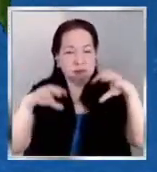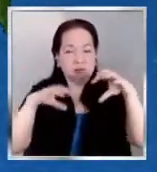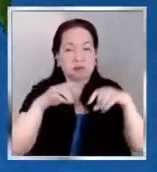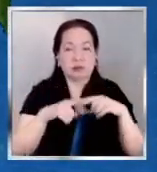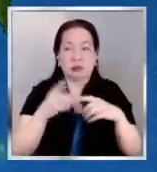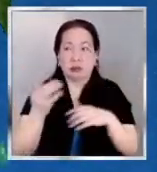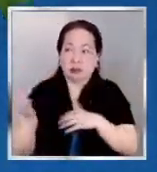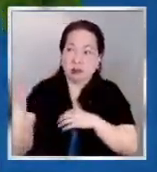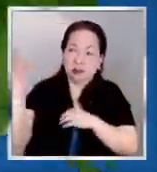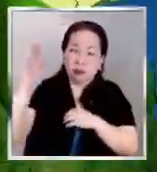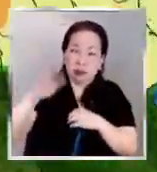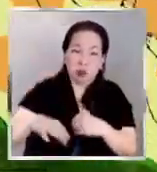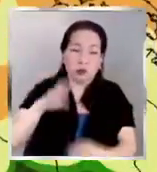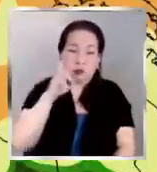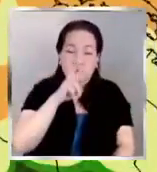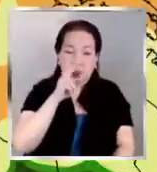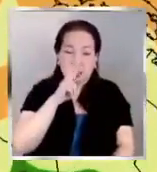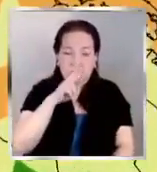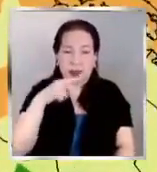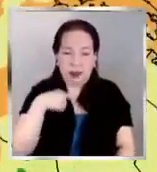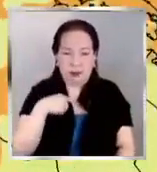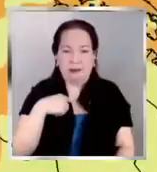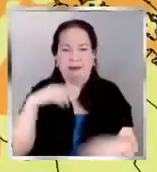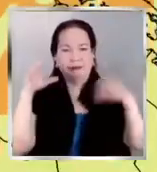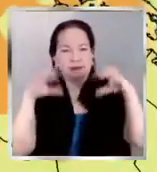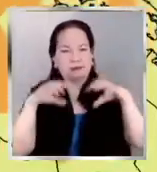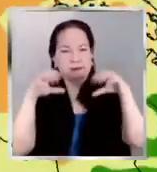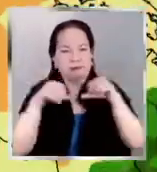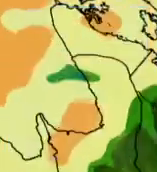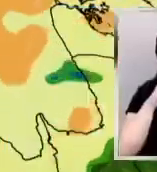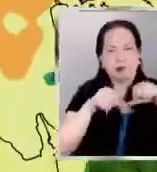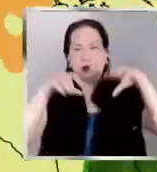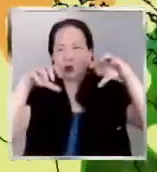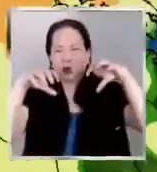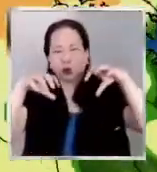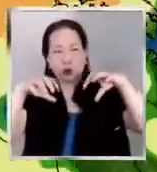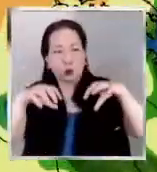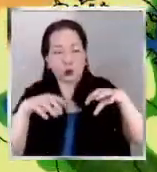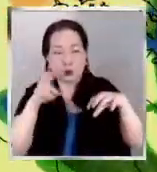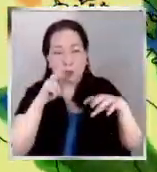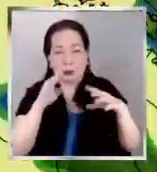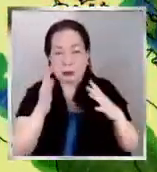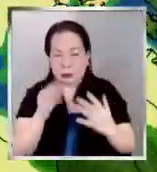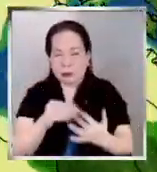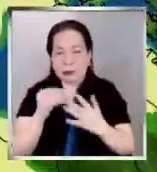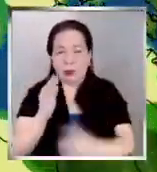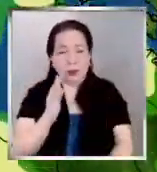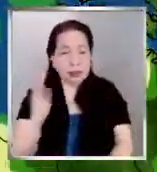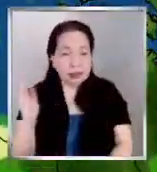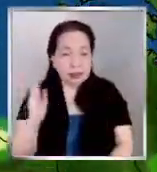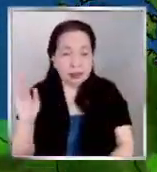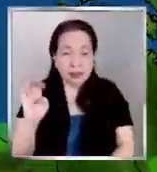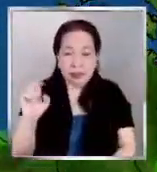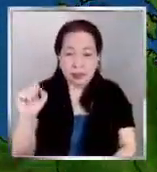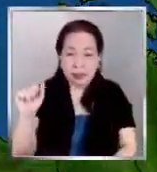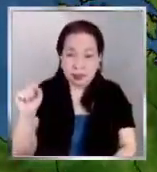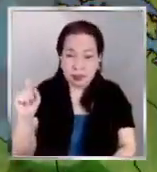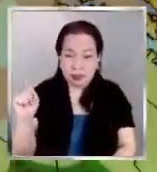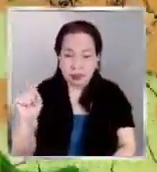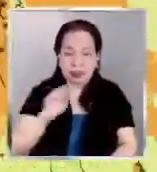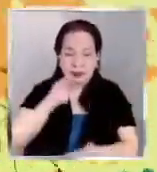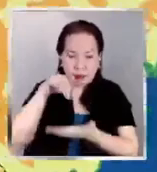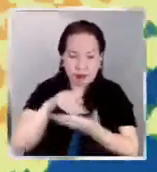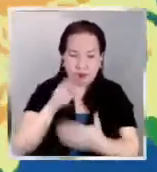Visayas, may heavy to torrential o tuloy-tuloy na pag-ulan, lalo sa eastern at central portions. Halos buong Luzon naman